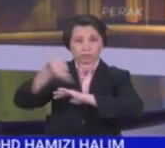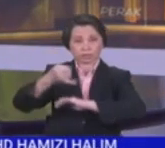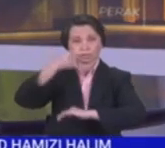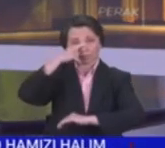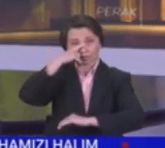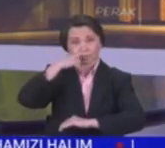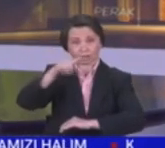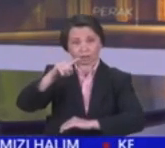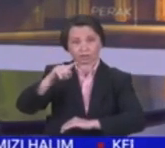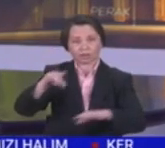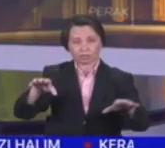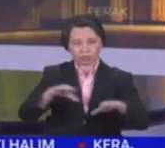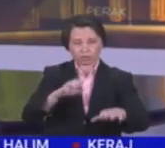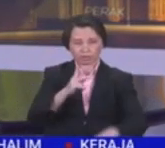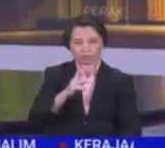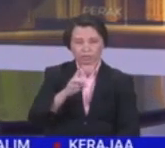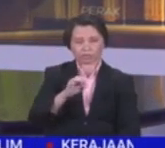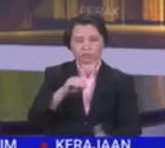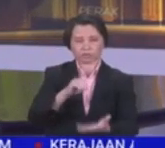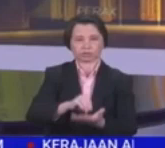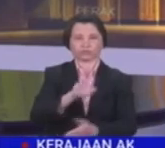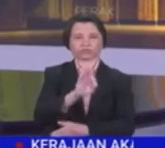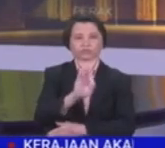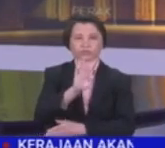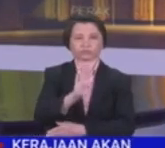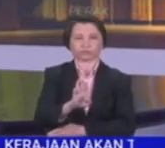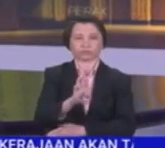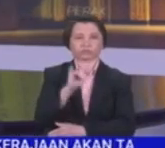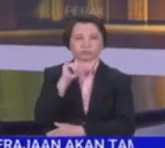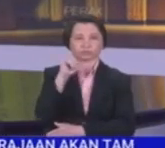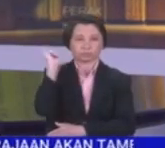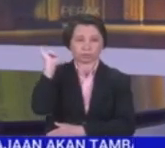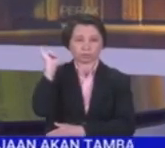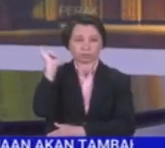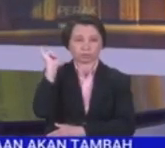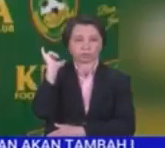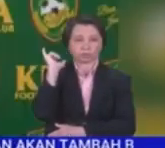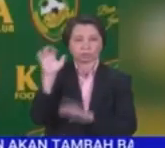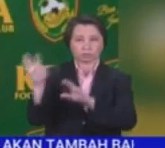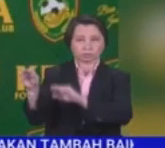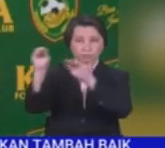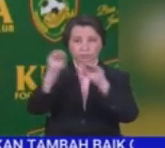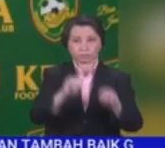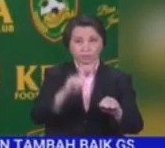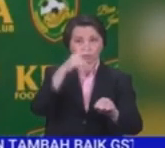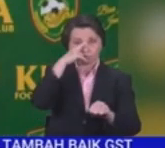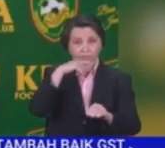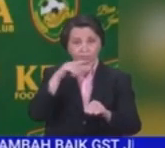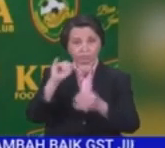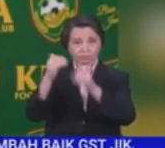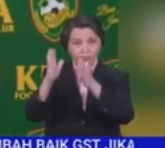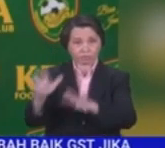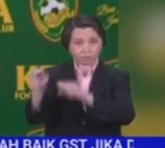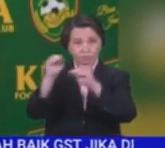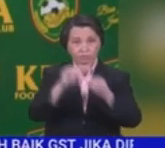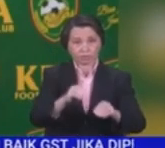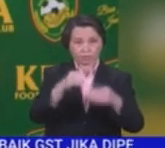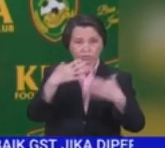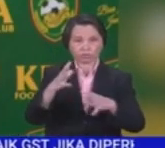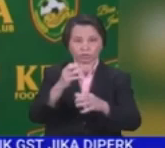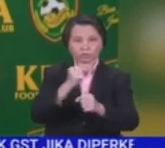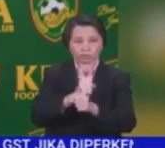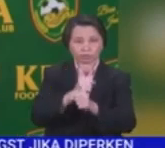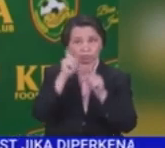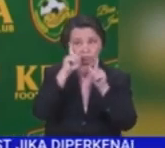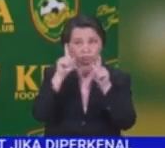momen dibawa ke jfc di laman Facebook resminya semalam perpindahan sana wakeke DC juga telah